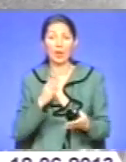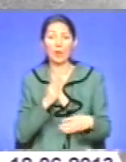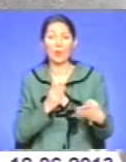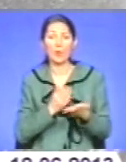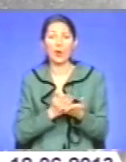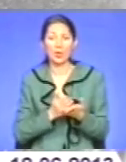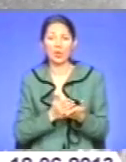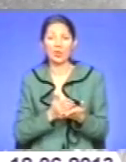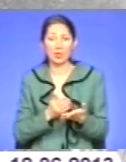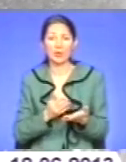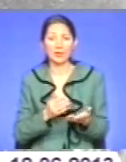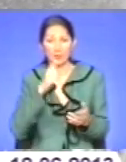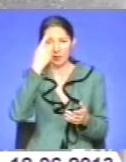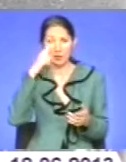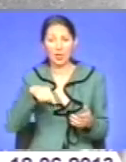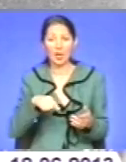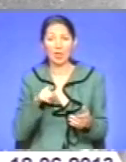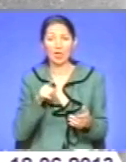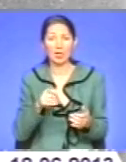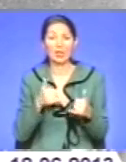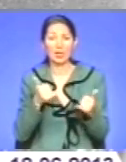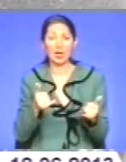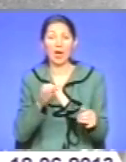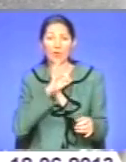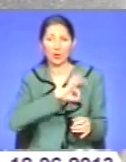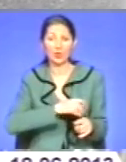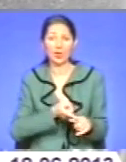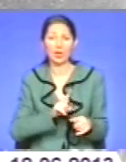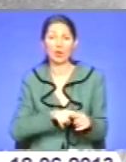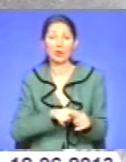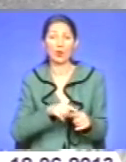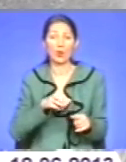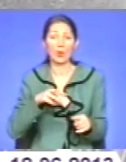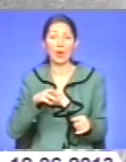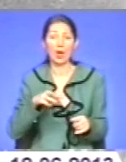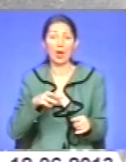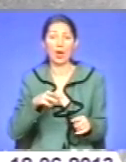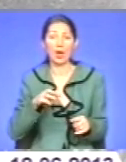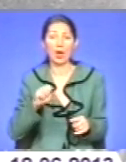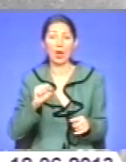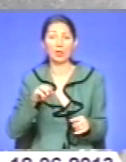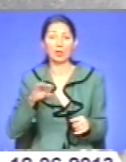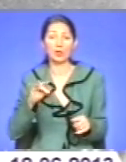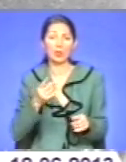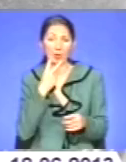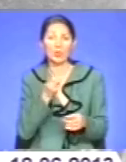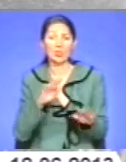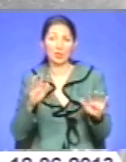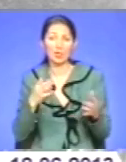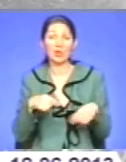маються інструкції. Все, тобто для експлуатації того атракціону. Ну, але бачите, сталося таке.